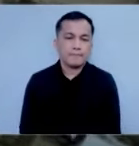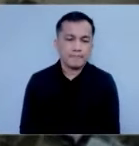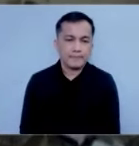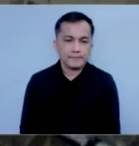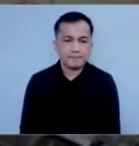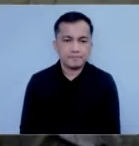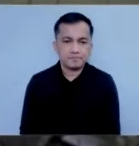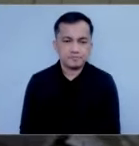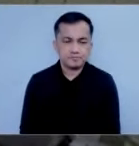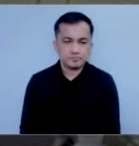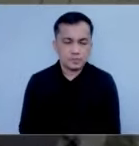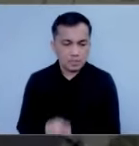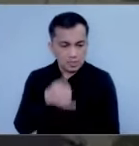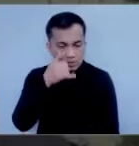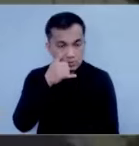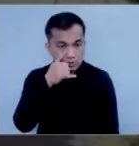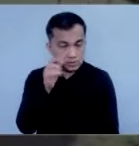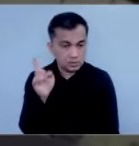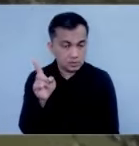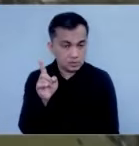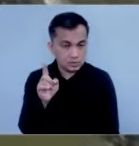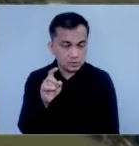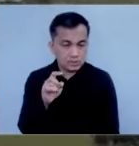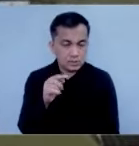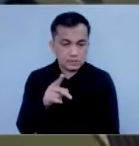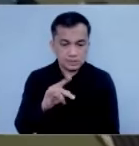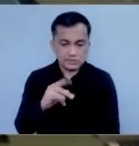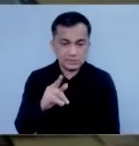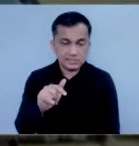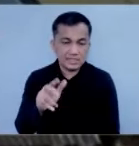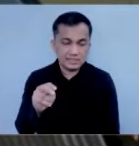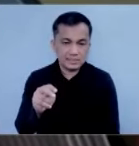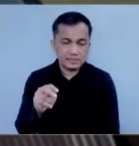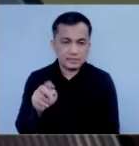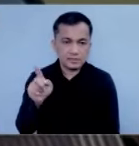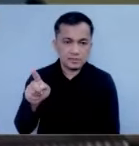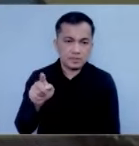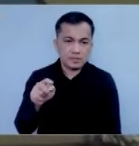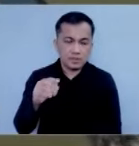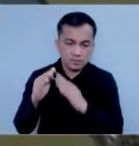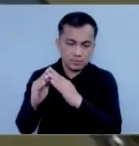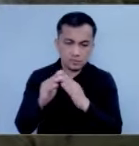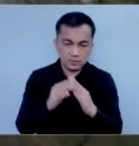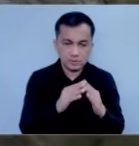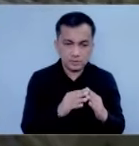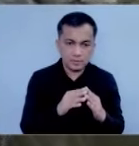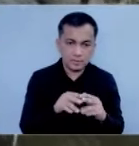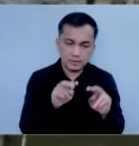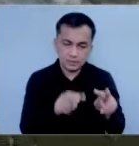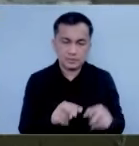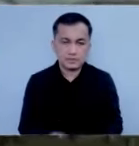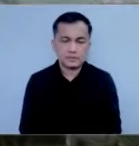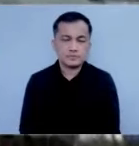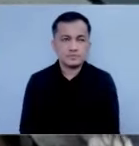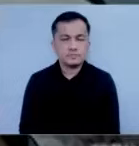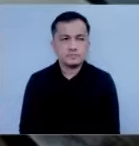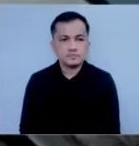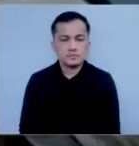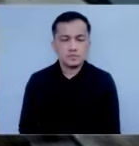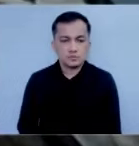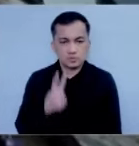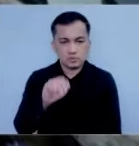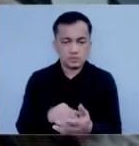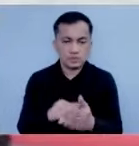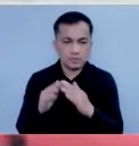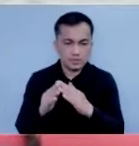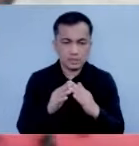Sa aerial shot namang ito sa Kazakhstan, halos bubong na lang ng mga bahay ang makikita. Mahigit 2,000 bahay ang lubog